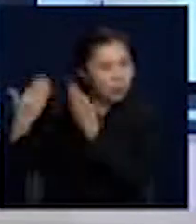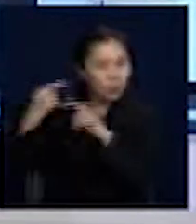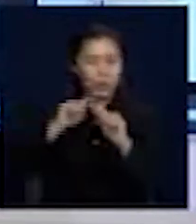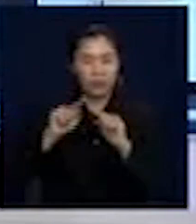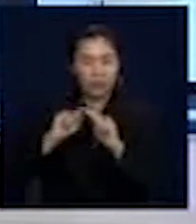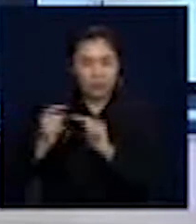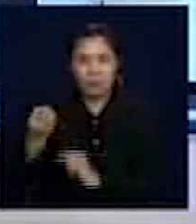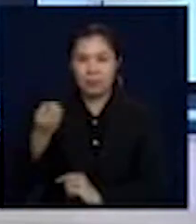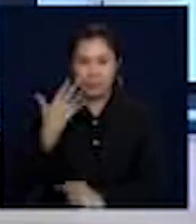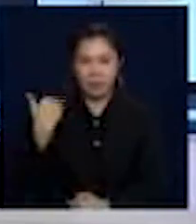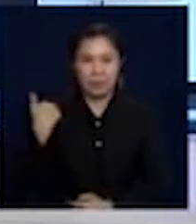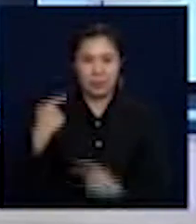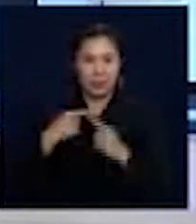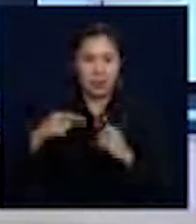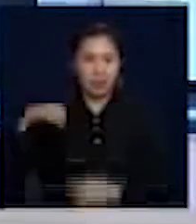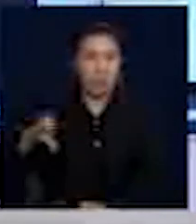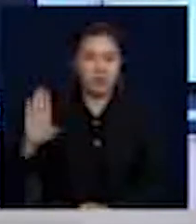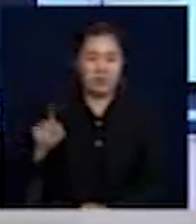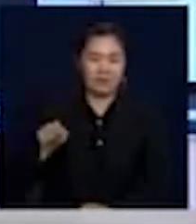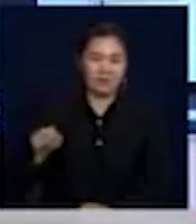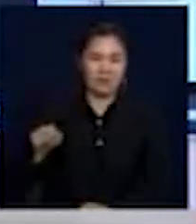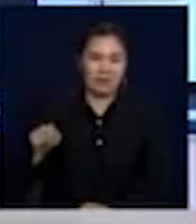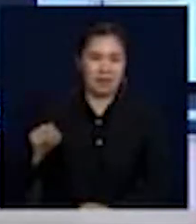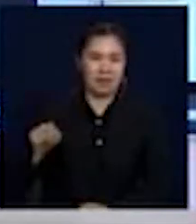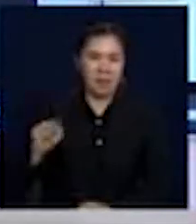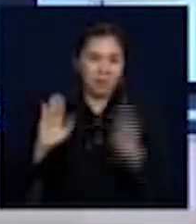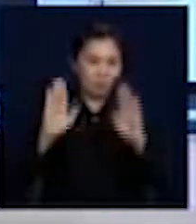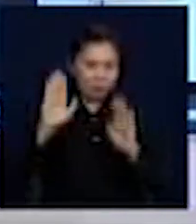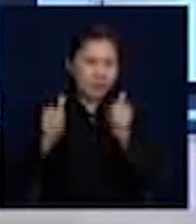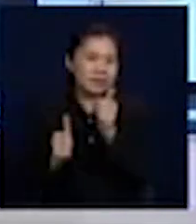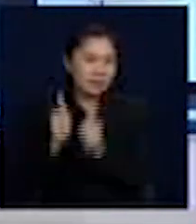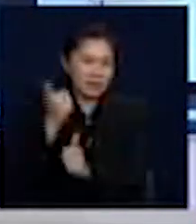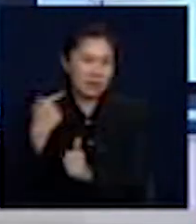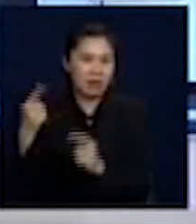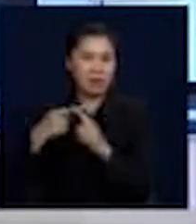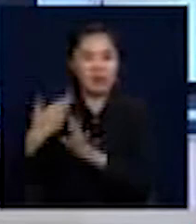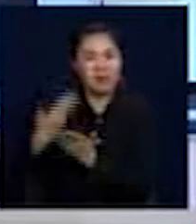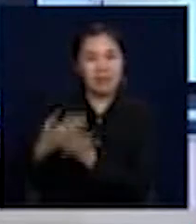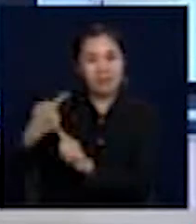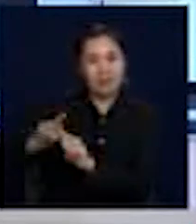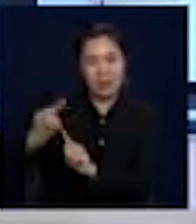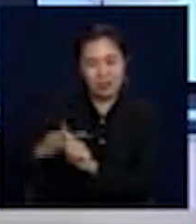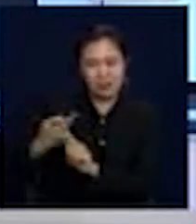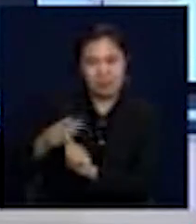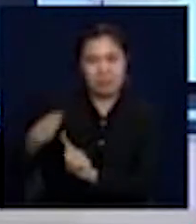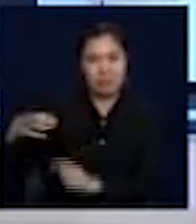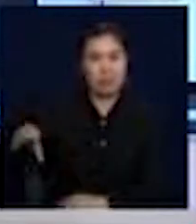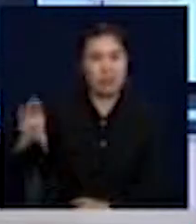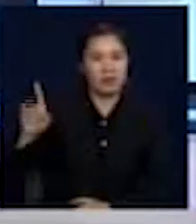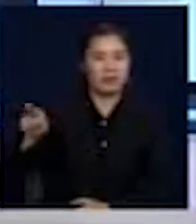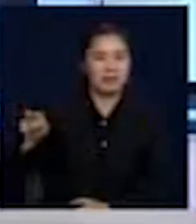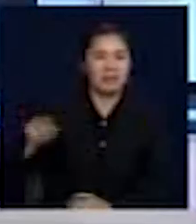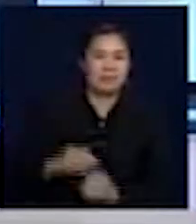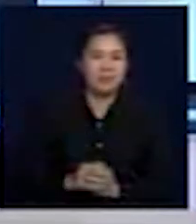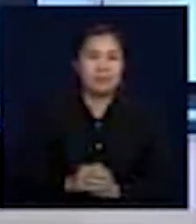ที่สุดเบสลินกรุ๊ปเป็นผู้ชนะประมูลแต่ไม่ได้เป็นคนนำเข้าเบสลินกรุ๊ปไปจ้างบริษัทท่านฟังชื่อนี้ฮะบริษัทที่นำเข้ามาเนี่ยชื่อว่า